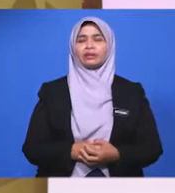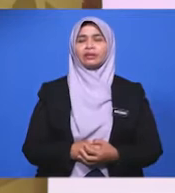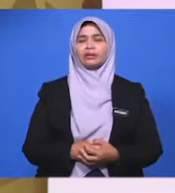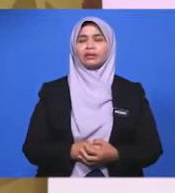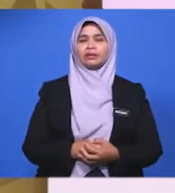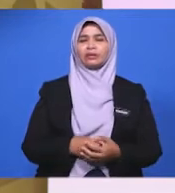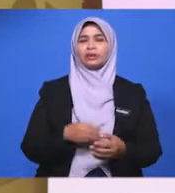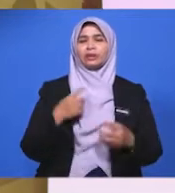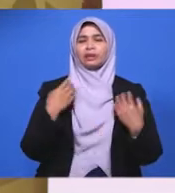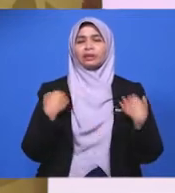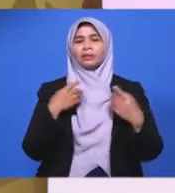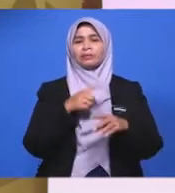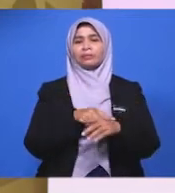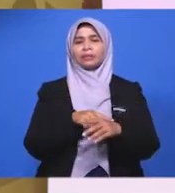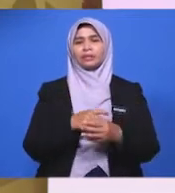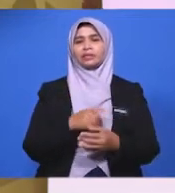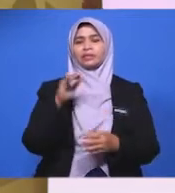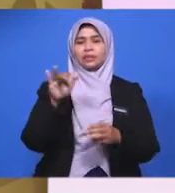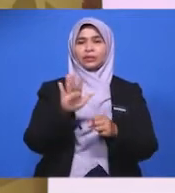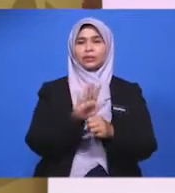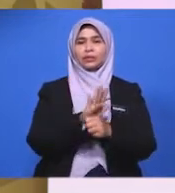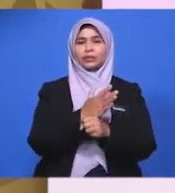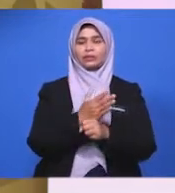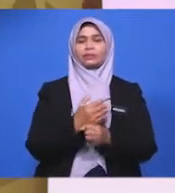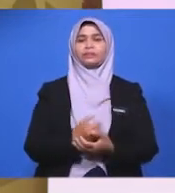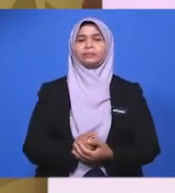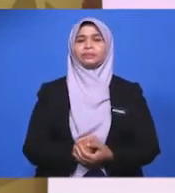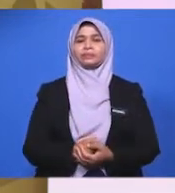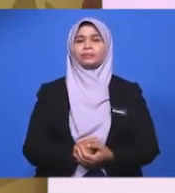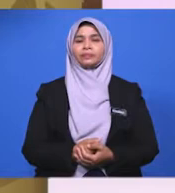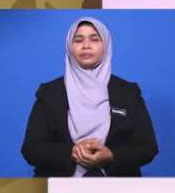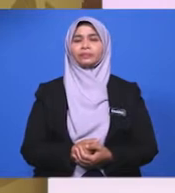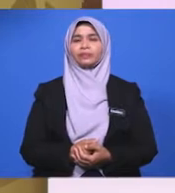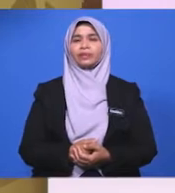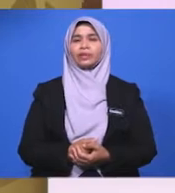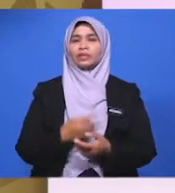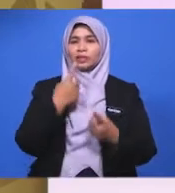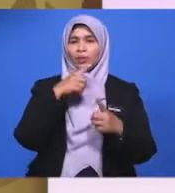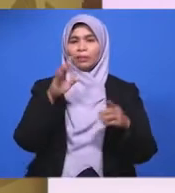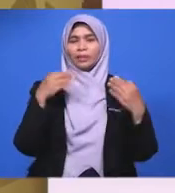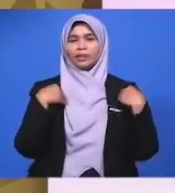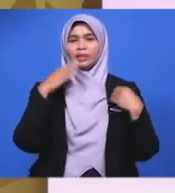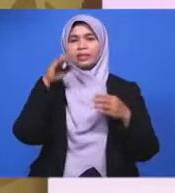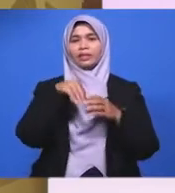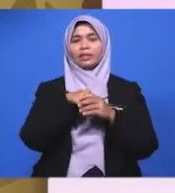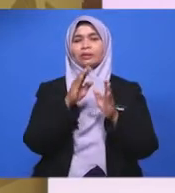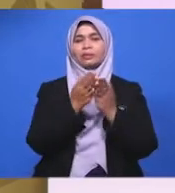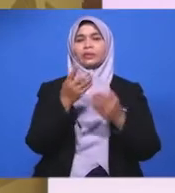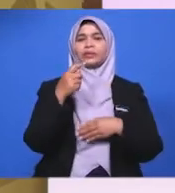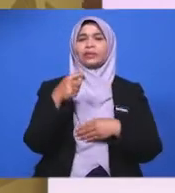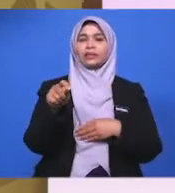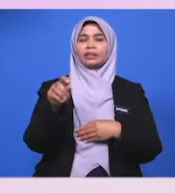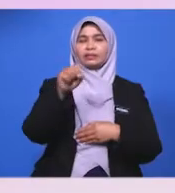yang secukupnya dan semua jawapan ada di buku teks ya murid-murid. Soalan